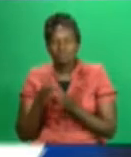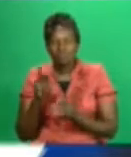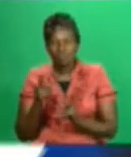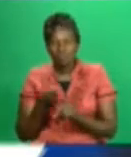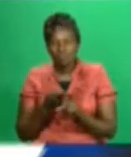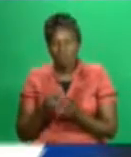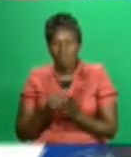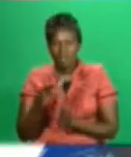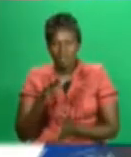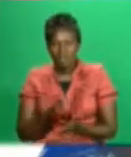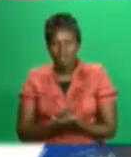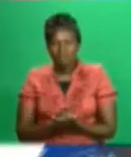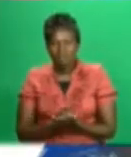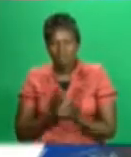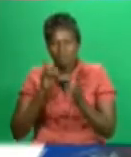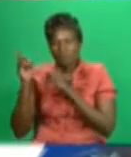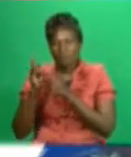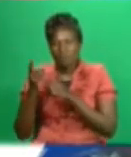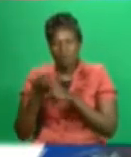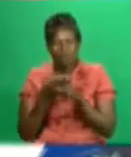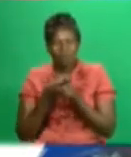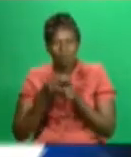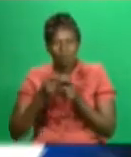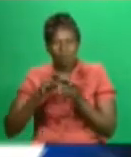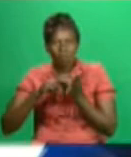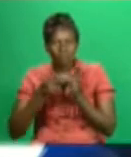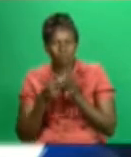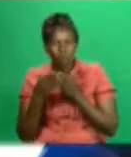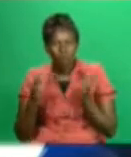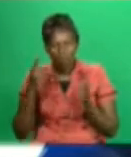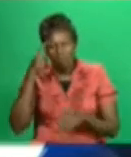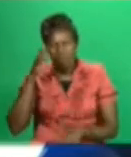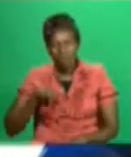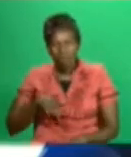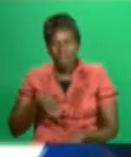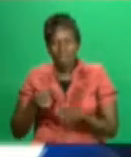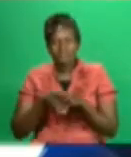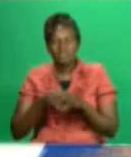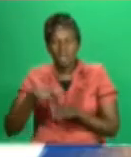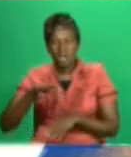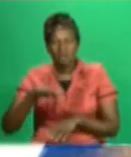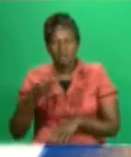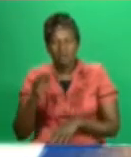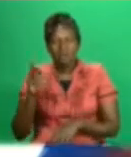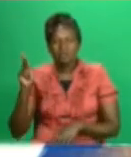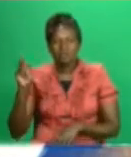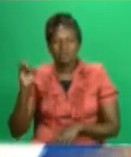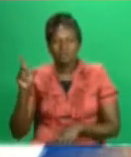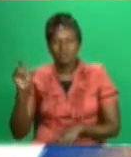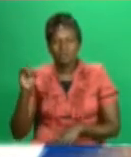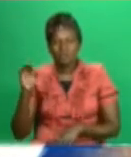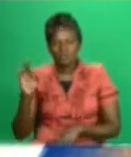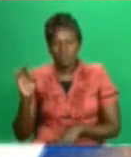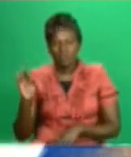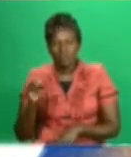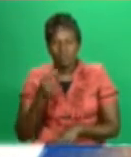hayo alipokuwa kwenye ziara ya kufungua mradi mmoja wa wanawake katika eneo la maisha mapya mjini Malindi, kaunti ya Kilifi. Si mwaka jana tulikuja tukawaambia